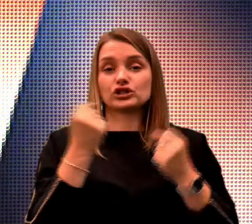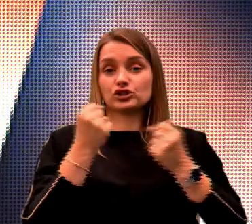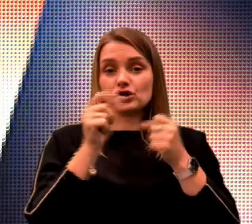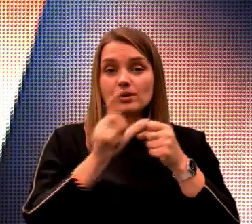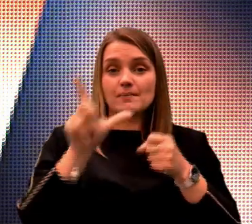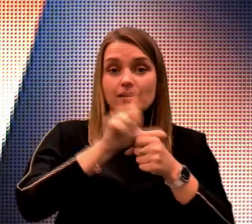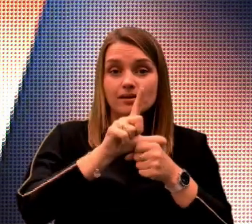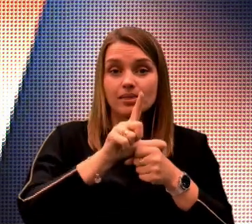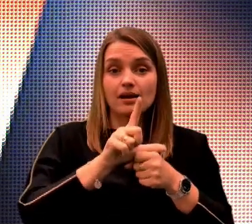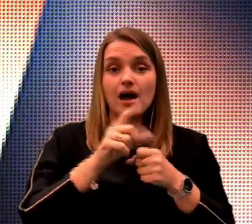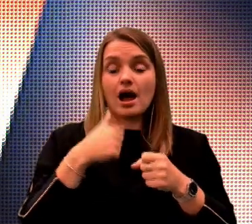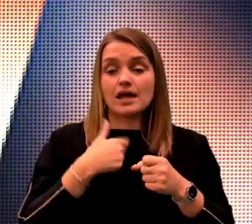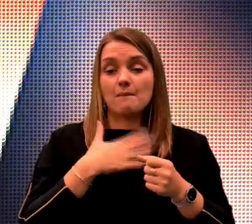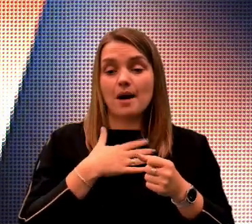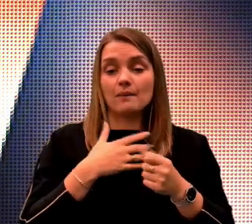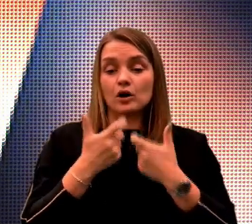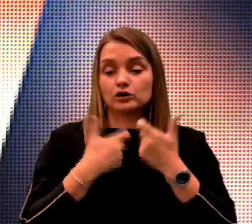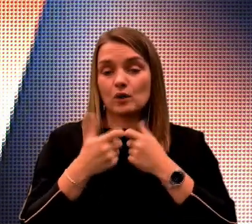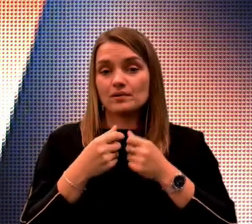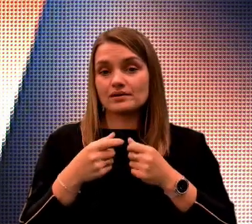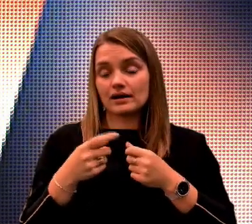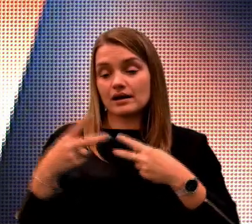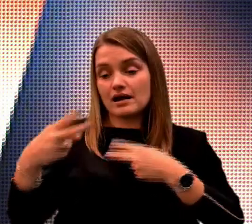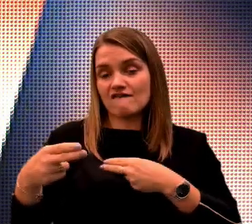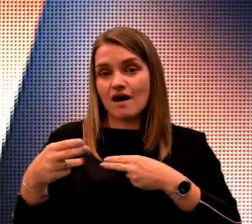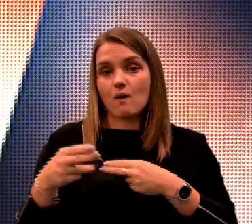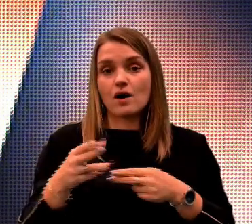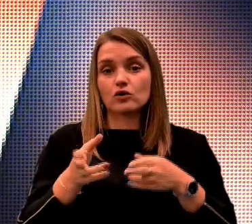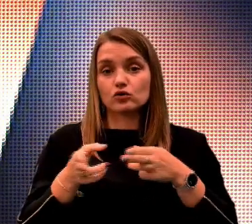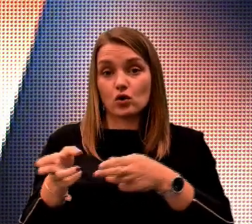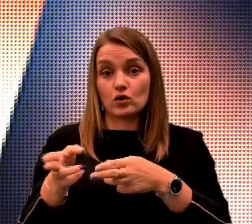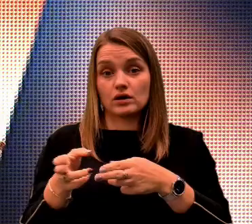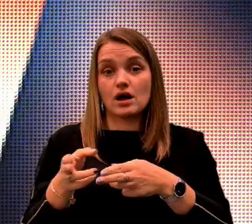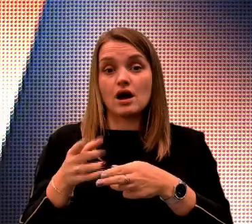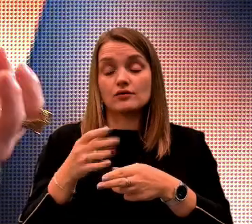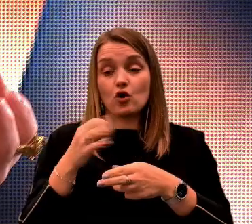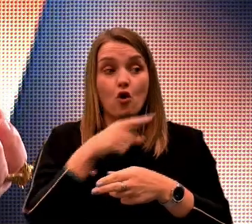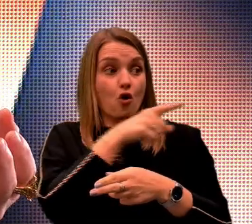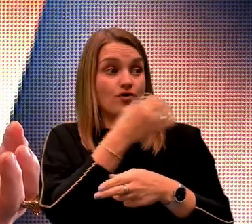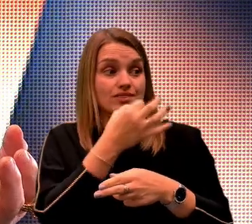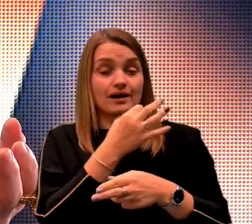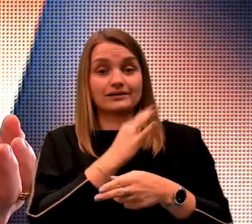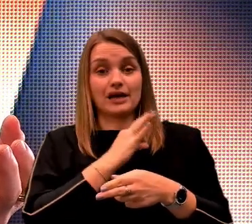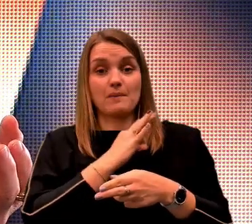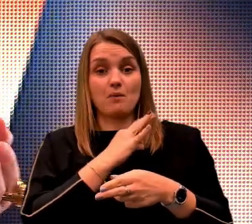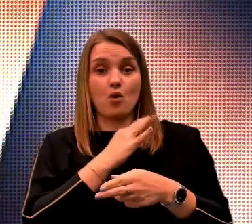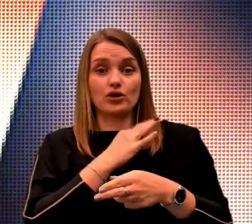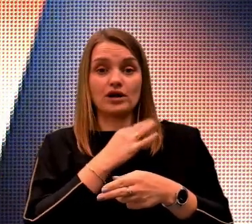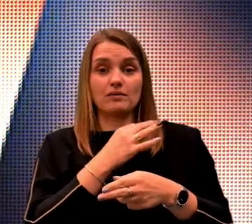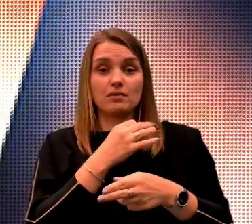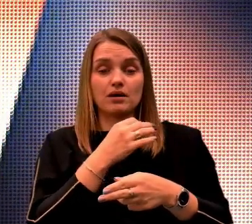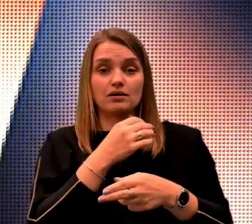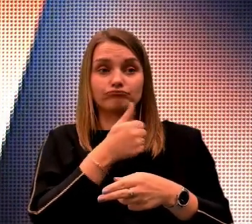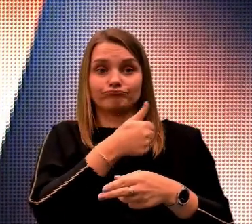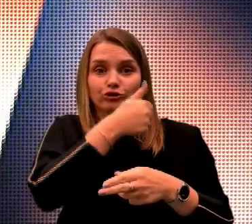mam wykonać swój kawałek drogi i on pracy i on jest moim w tym momencie przełożonym i on decyduje. Jeżeli